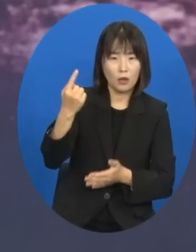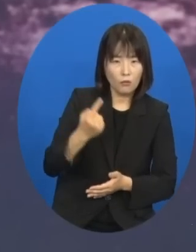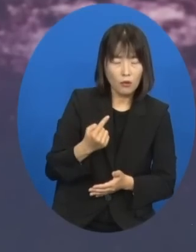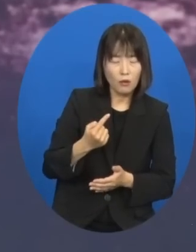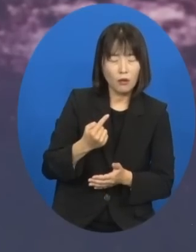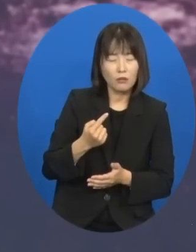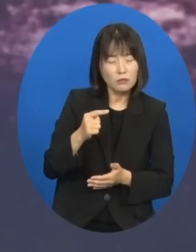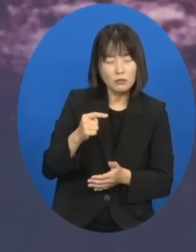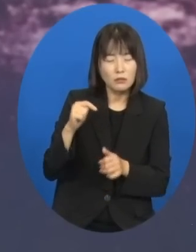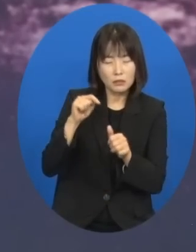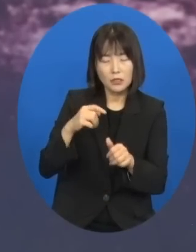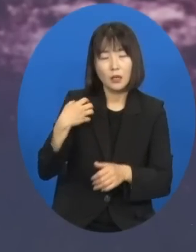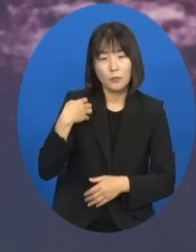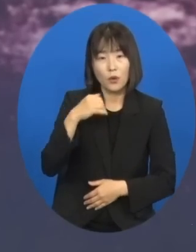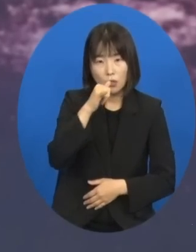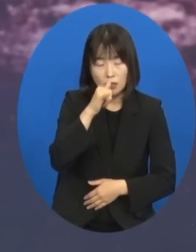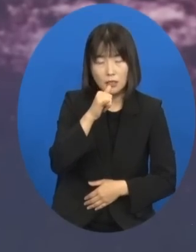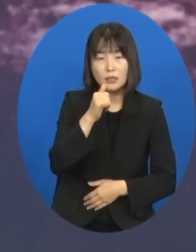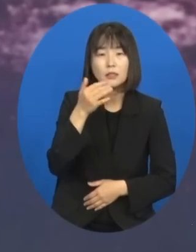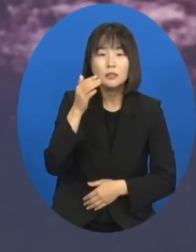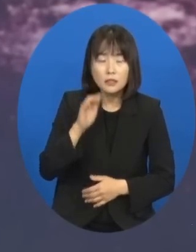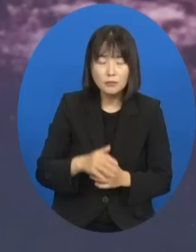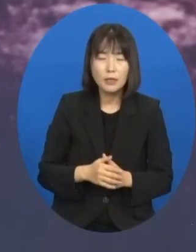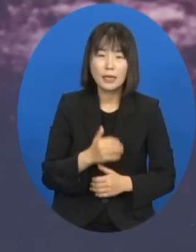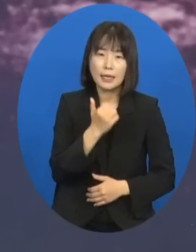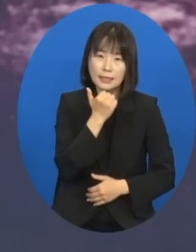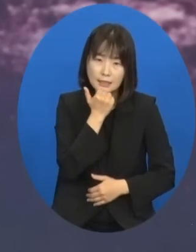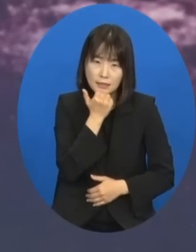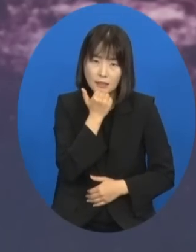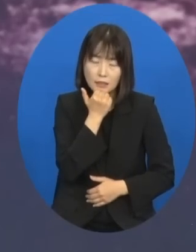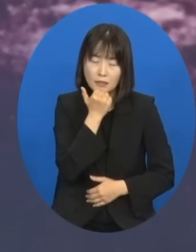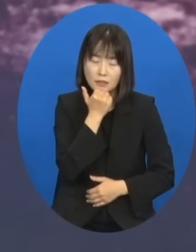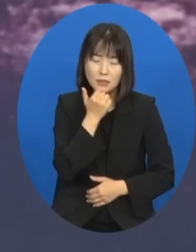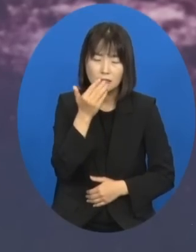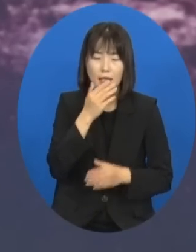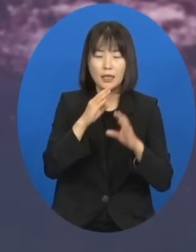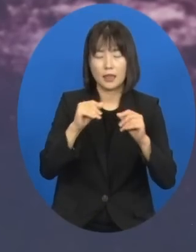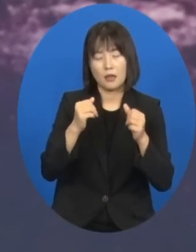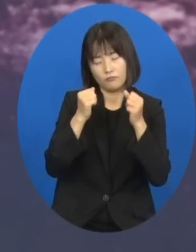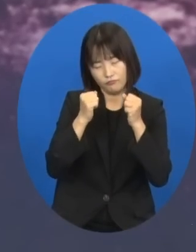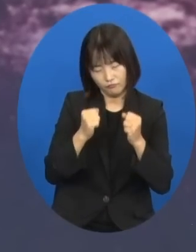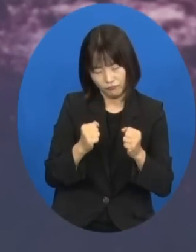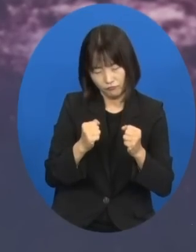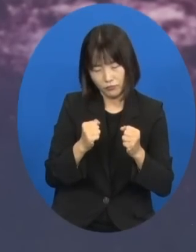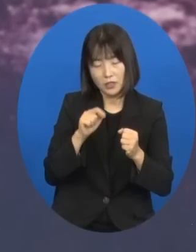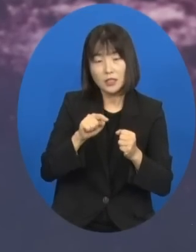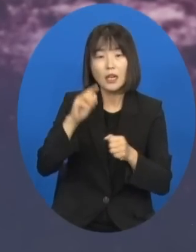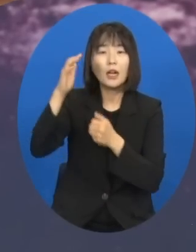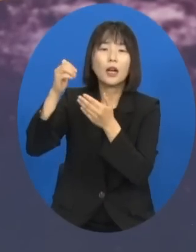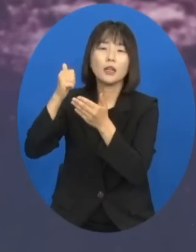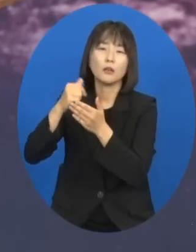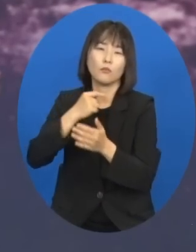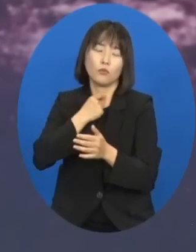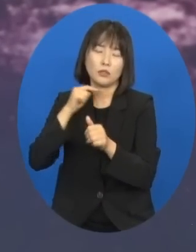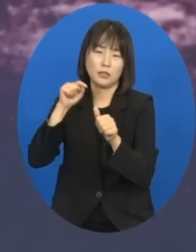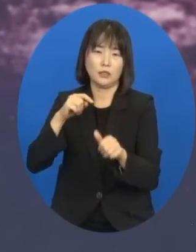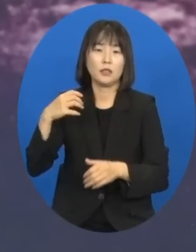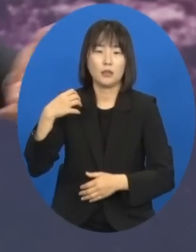그런데 이삭은 오로지 가나안에 머무는 것이 하나님이 그에게 원하셨던 사명이거든요. 그럼 다니엘